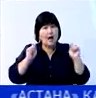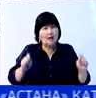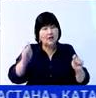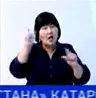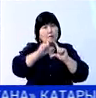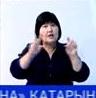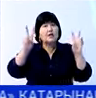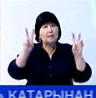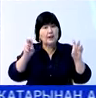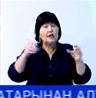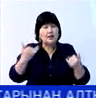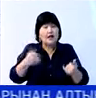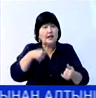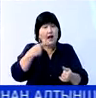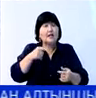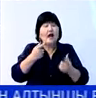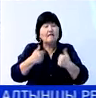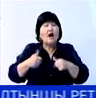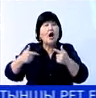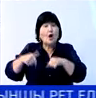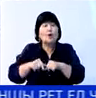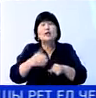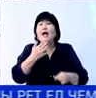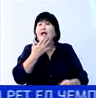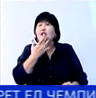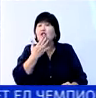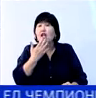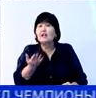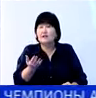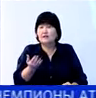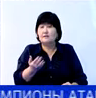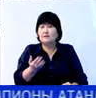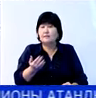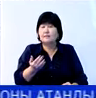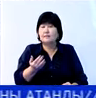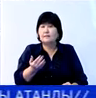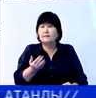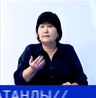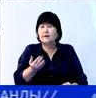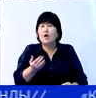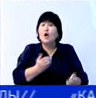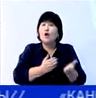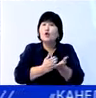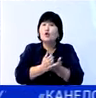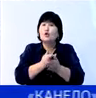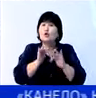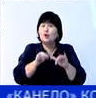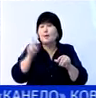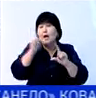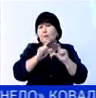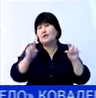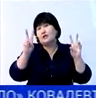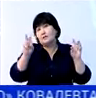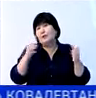деп атайтын себеміз жаңа да айтып кеттім, факультеттерді шетелдік жаңағы жүйе бойынша мектеп деп